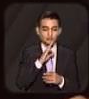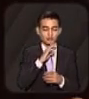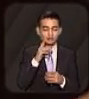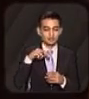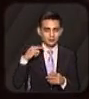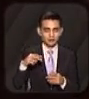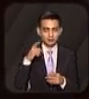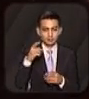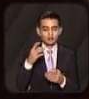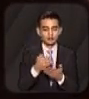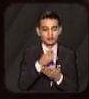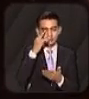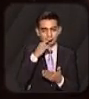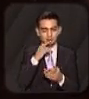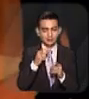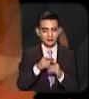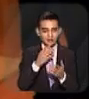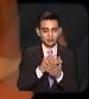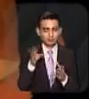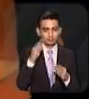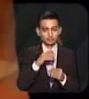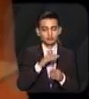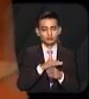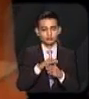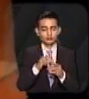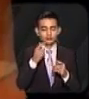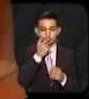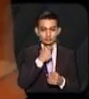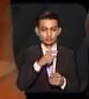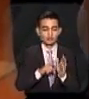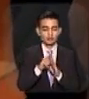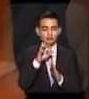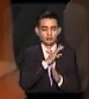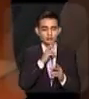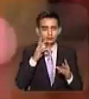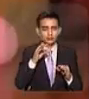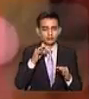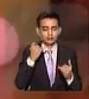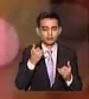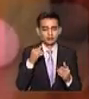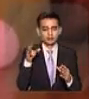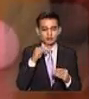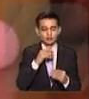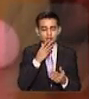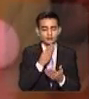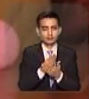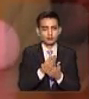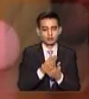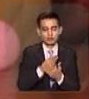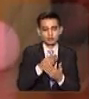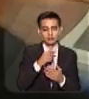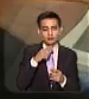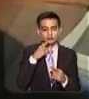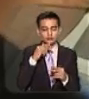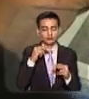языка и в школе начали соблюдать порядок. Однако у педагогов русско-казахско-узбекской школы своя правда. Они говорят, что